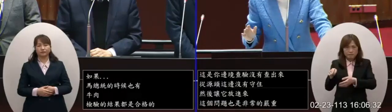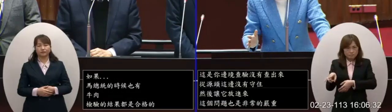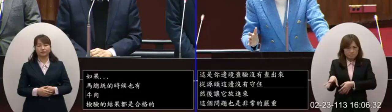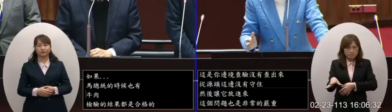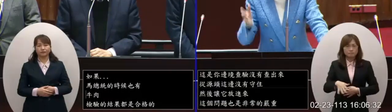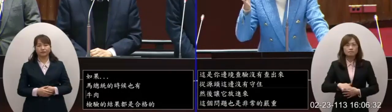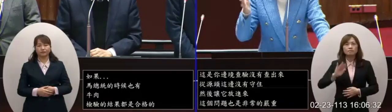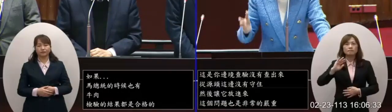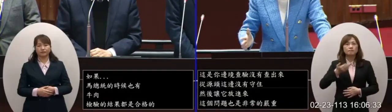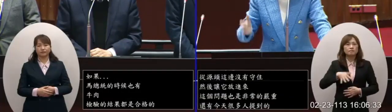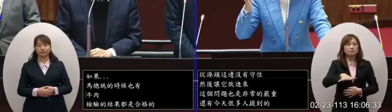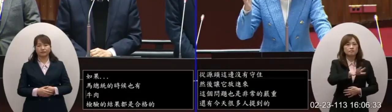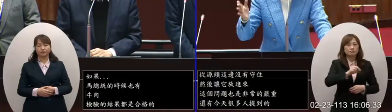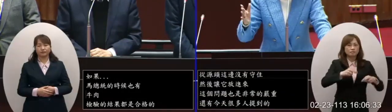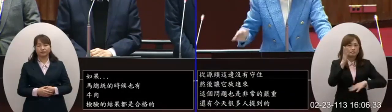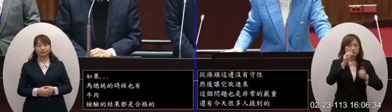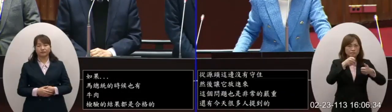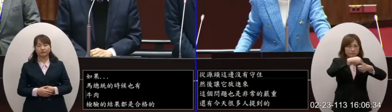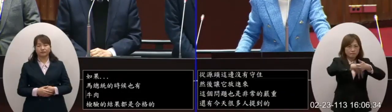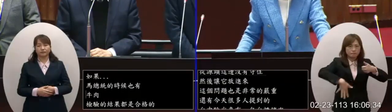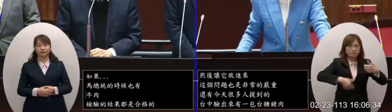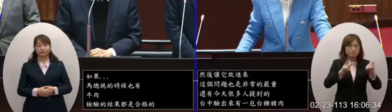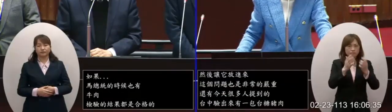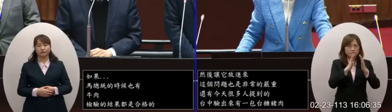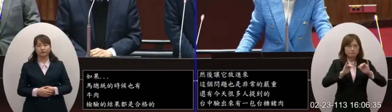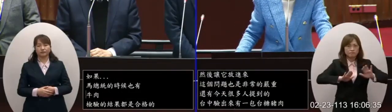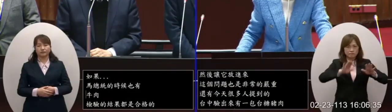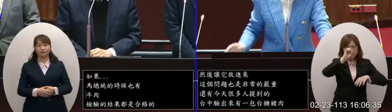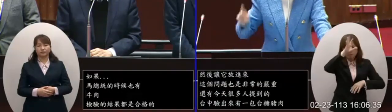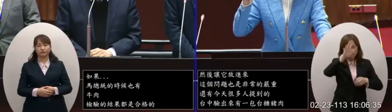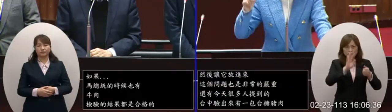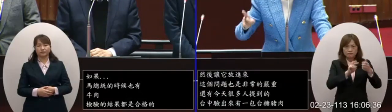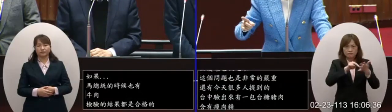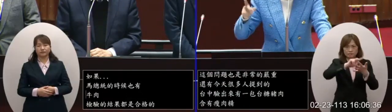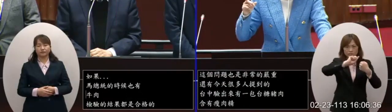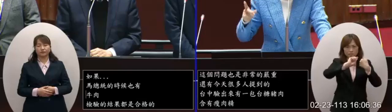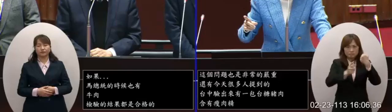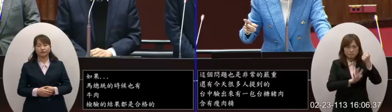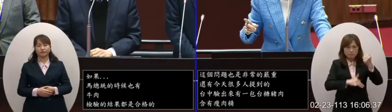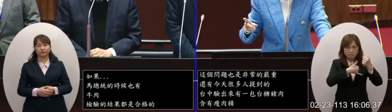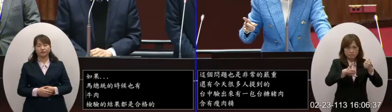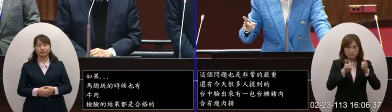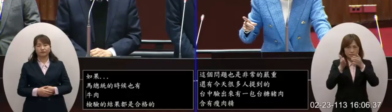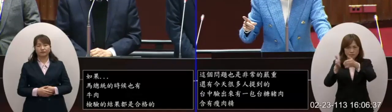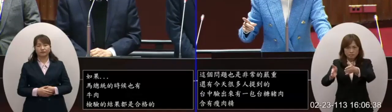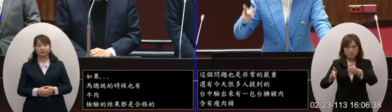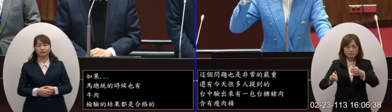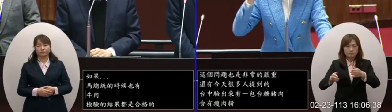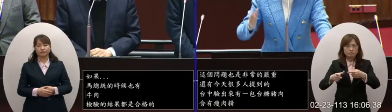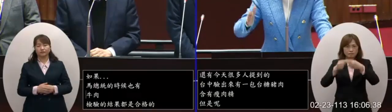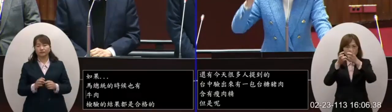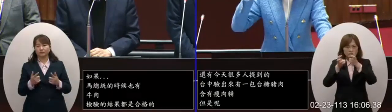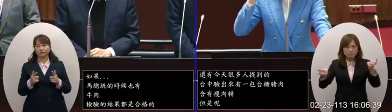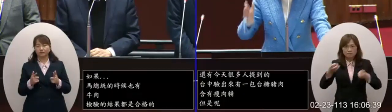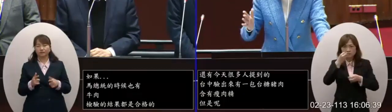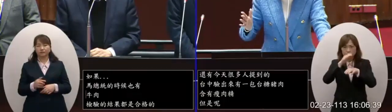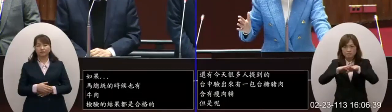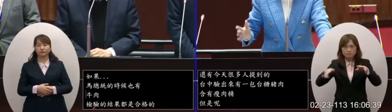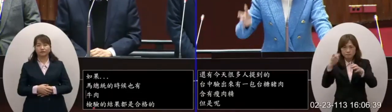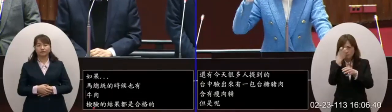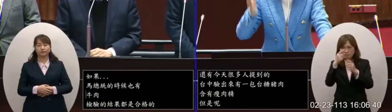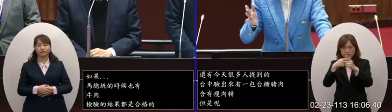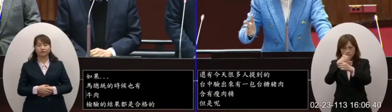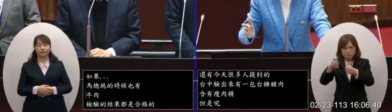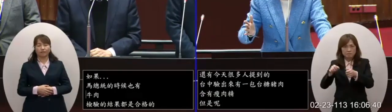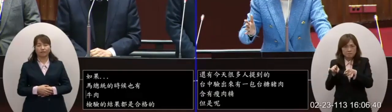现在整个行政系统，包括民进党的委员，在打击的是谁？是第一线的实案人员。 不是， 我们所有的查